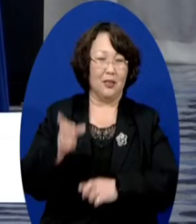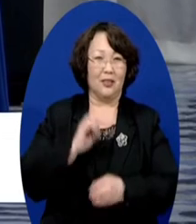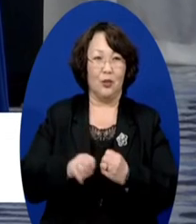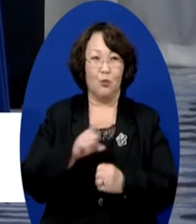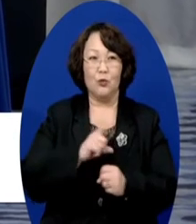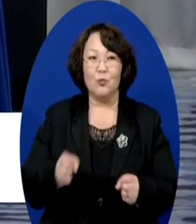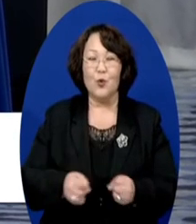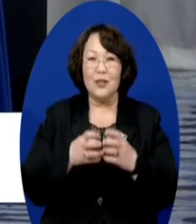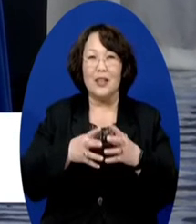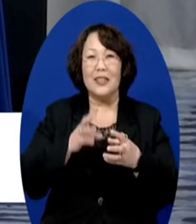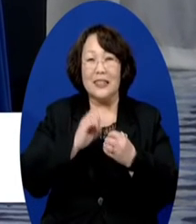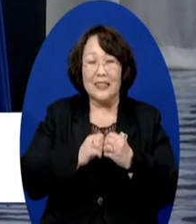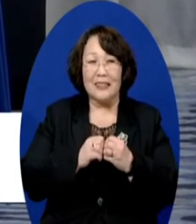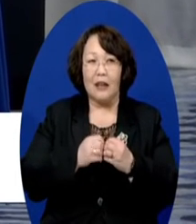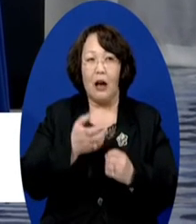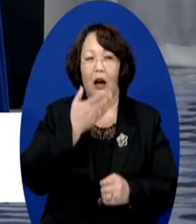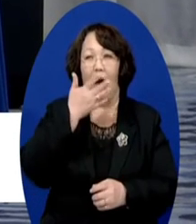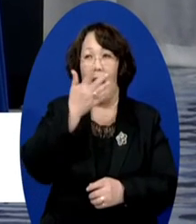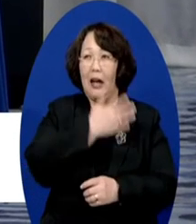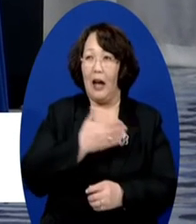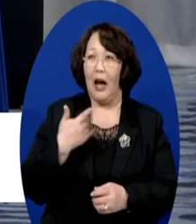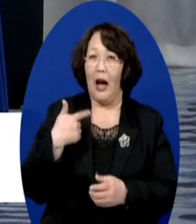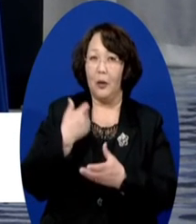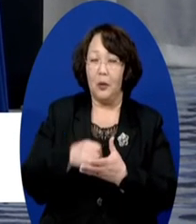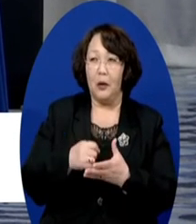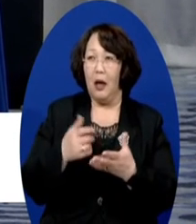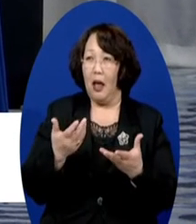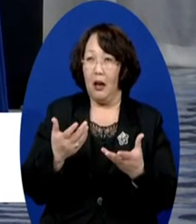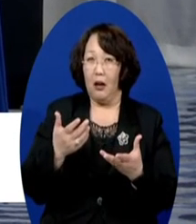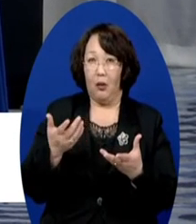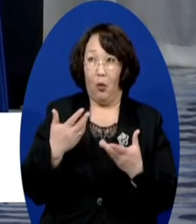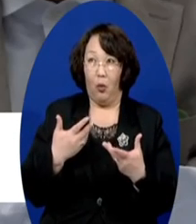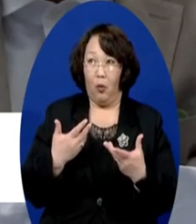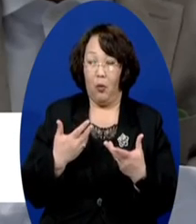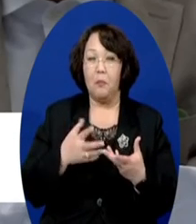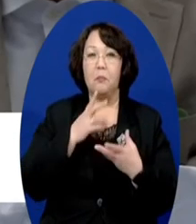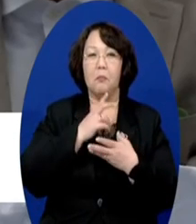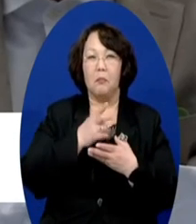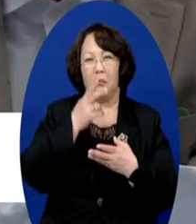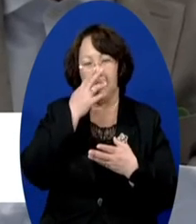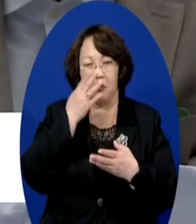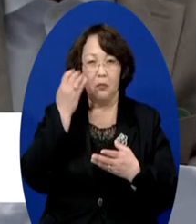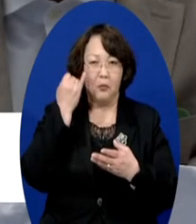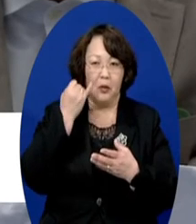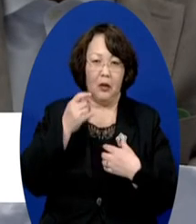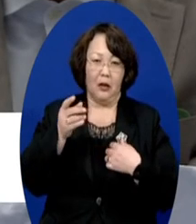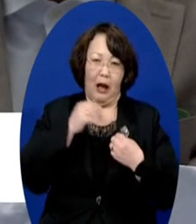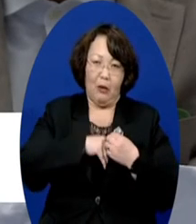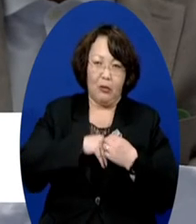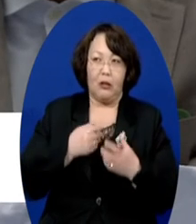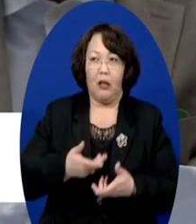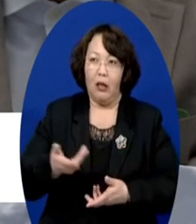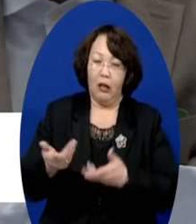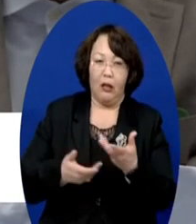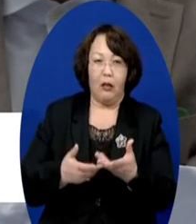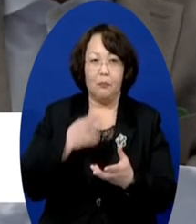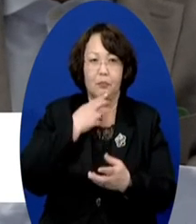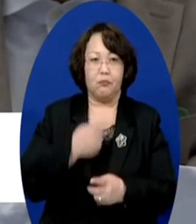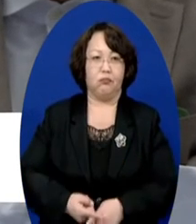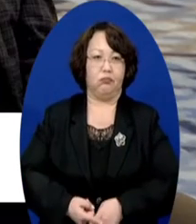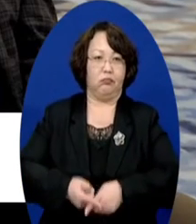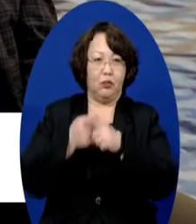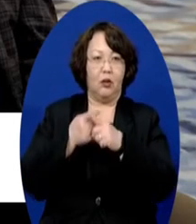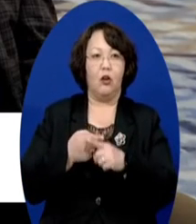эрхлэгчид хэрэгээ бүтээхийн тулд хин нэг даргын гарыг цайлгахаас өөр аргагүй байдал төрдөг. Үүний цаана авилгын гэмт хэрэг дамжих болсон нь ч нууц